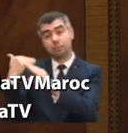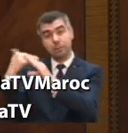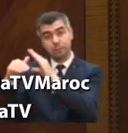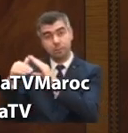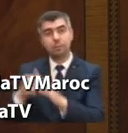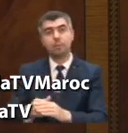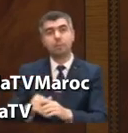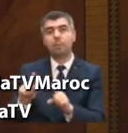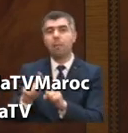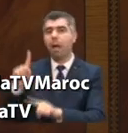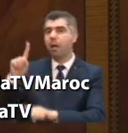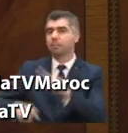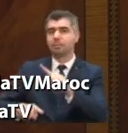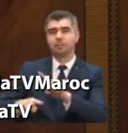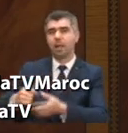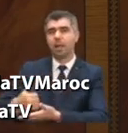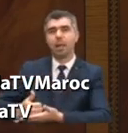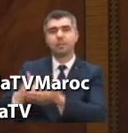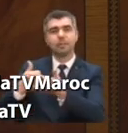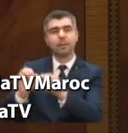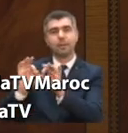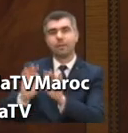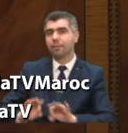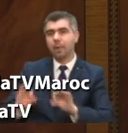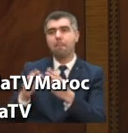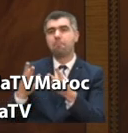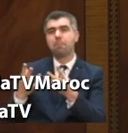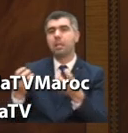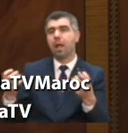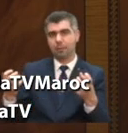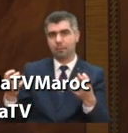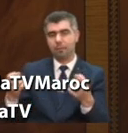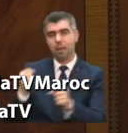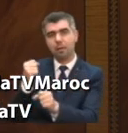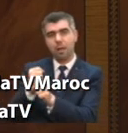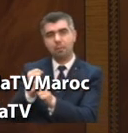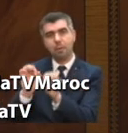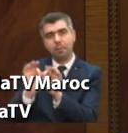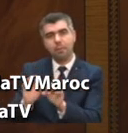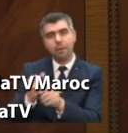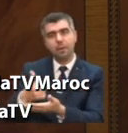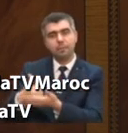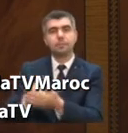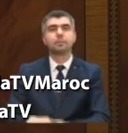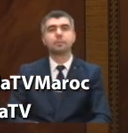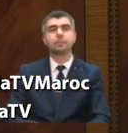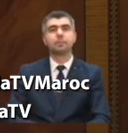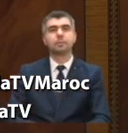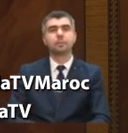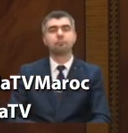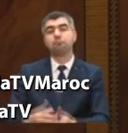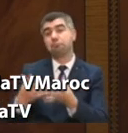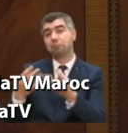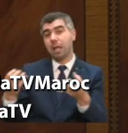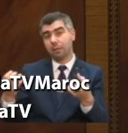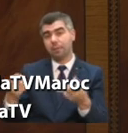هذا يعني حرموا من الاستفادة، ومنهم مجموعة من العمال والعاملات. هذا يعني أن تأثر واحد المجموعة